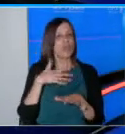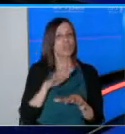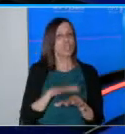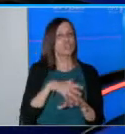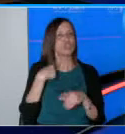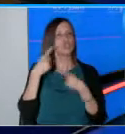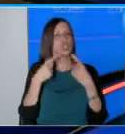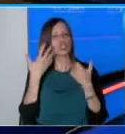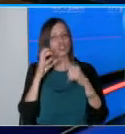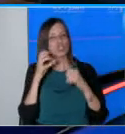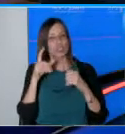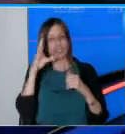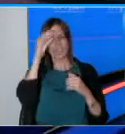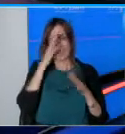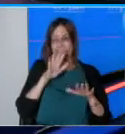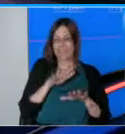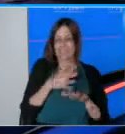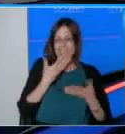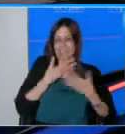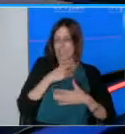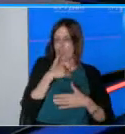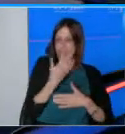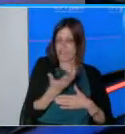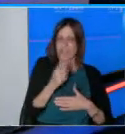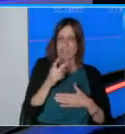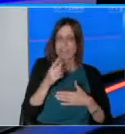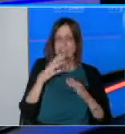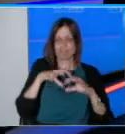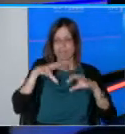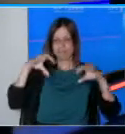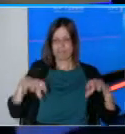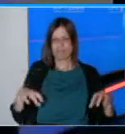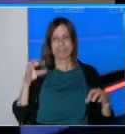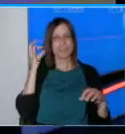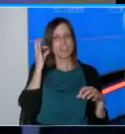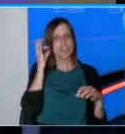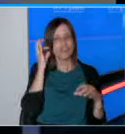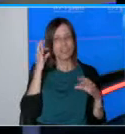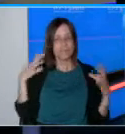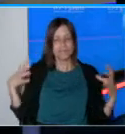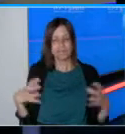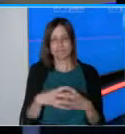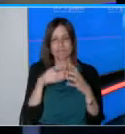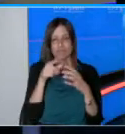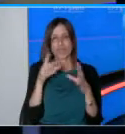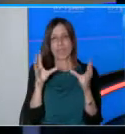ה-60 שהגברים מתייחסים אליהם לא יפה. היה ויכוח קרע מאוד גדול, שהנשים איחו אותו עם